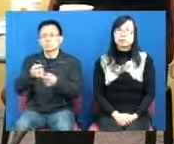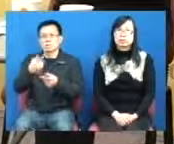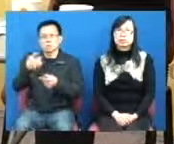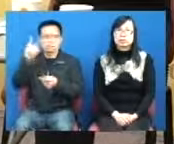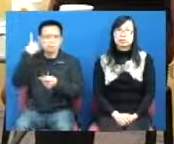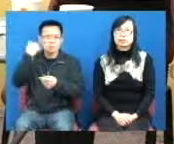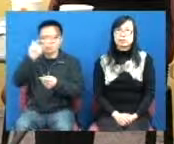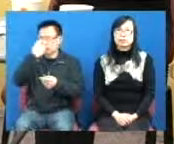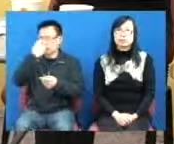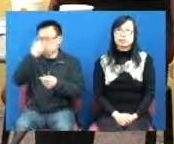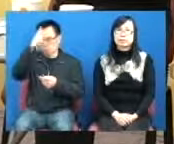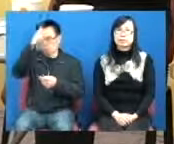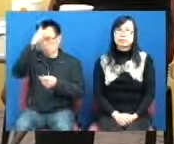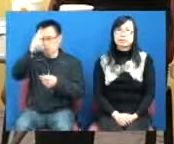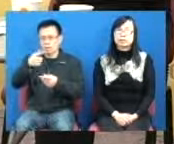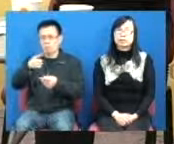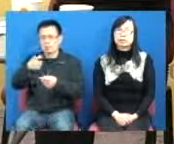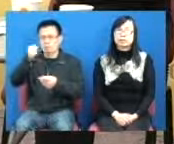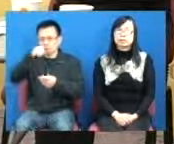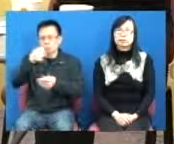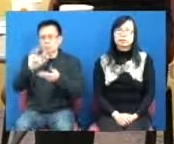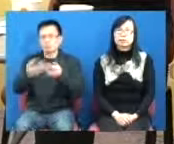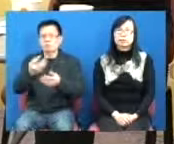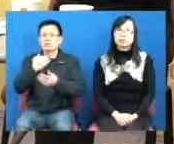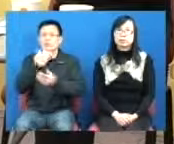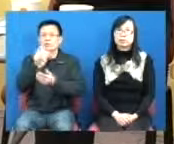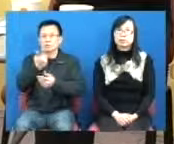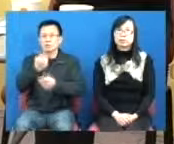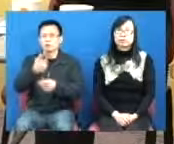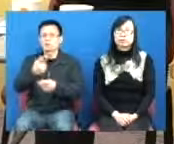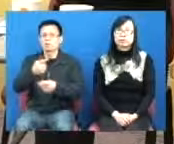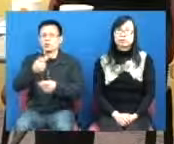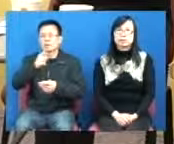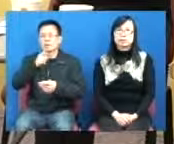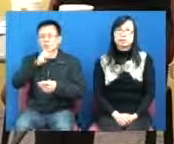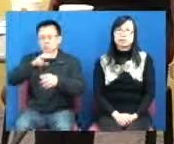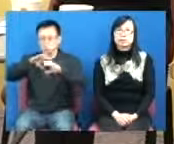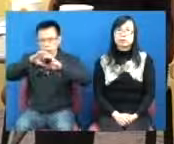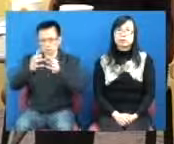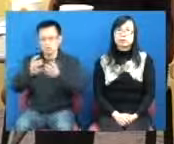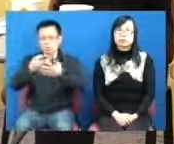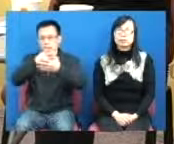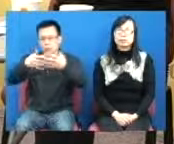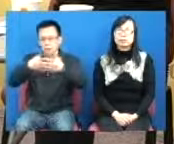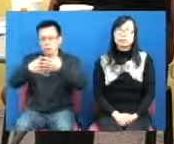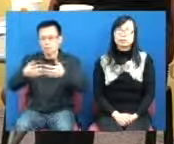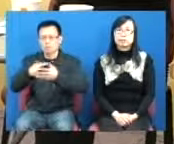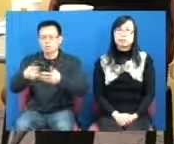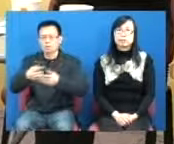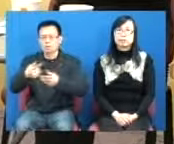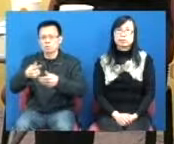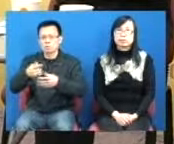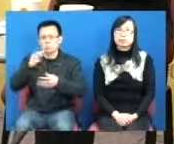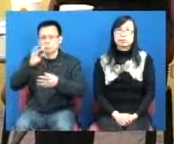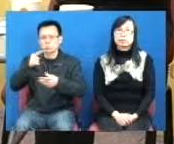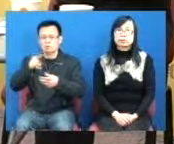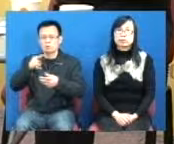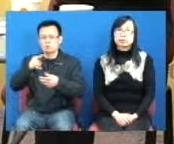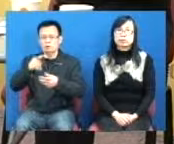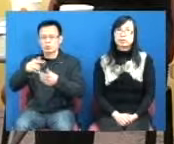民地年代也好即殖民地你同意他不同意也好他是有一套貫穿了整個殖民地年代的一套即是管治